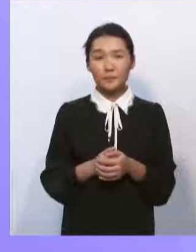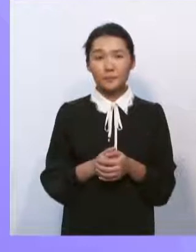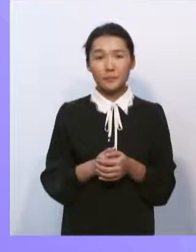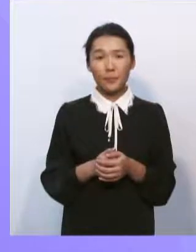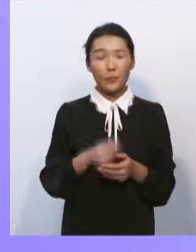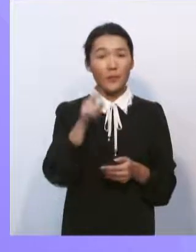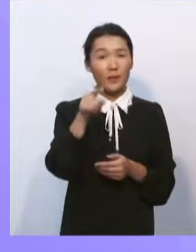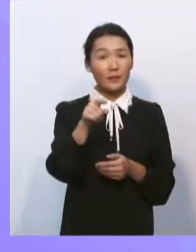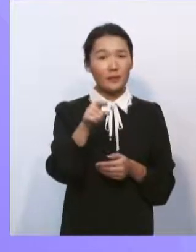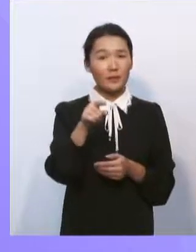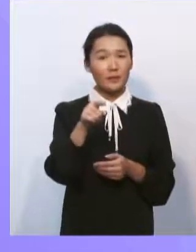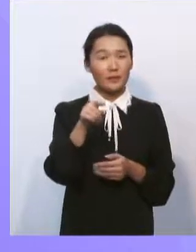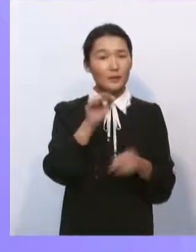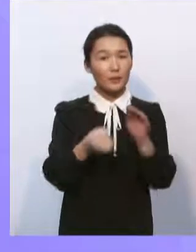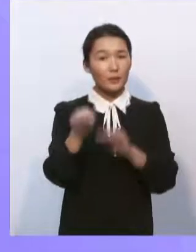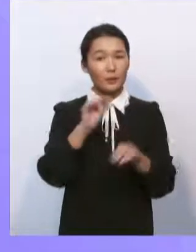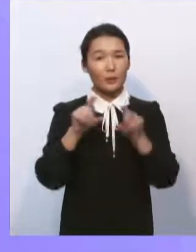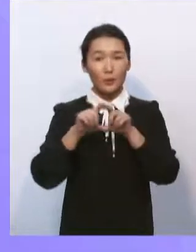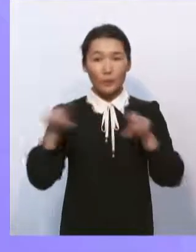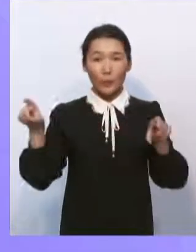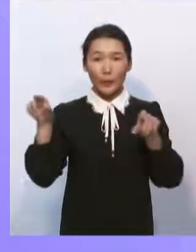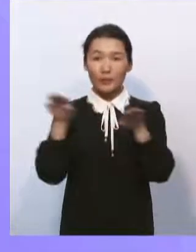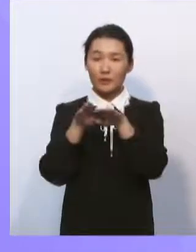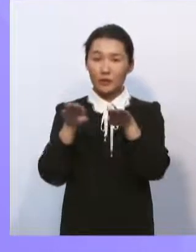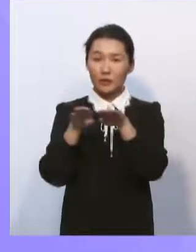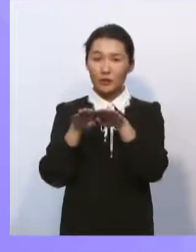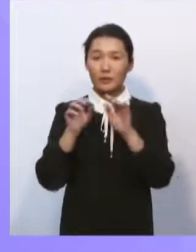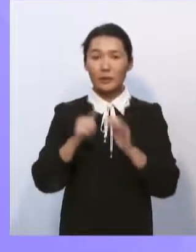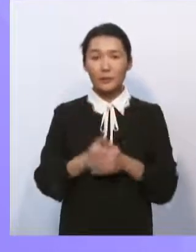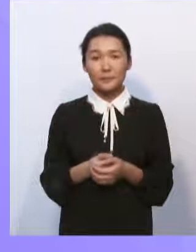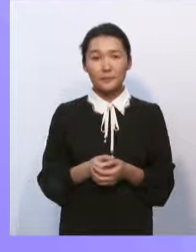силер түзгөн сүйлөм менен салыштыргыла.